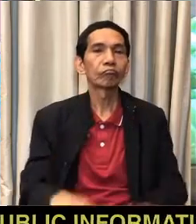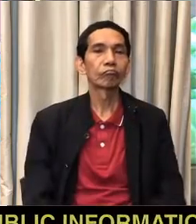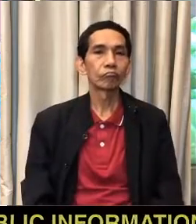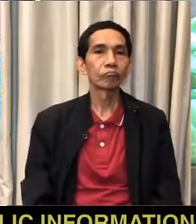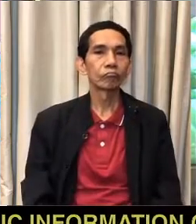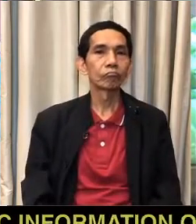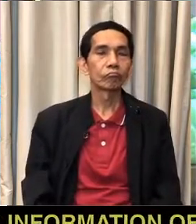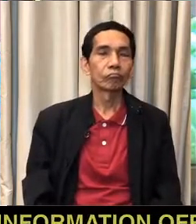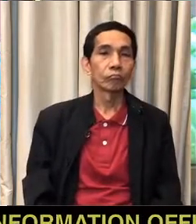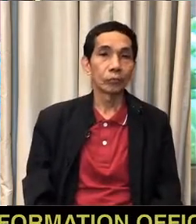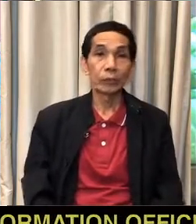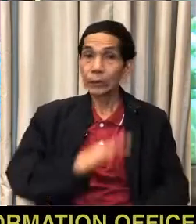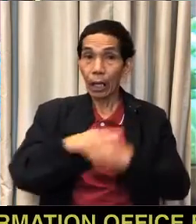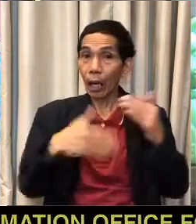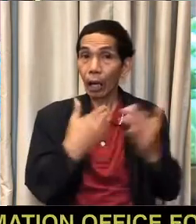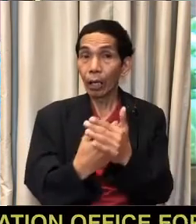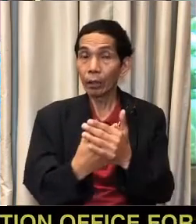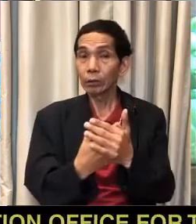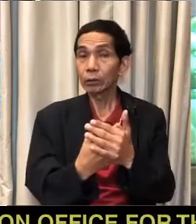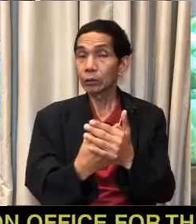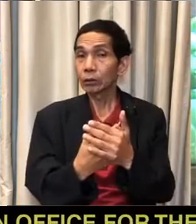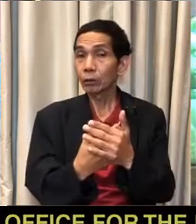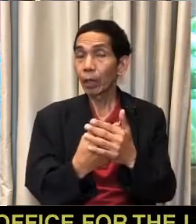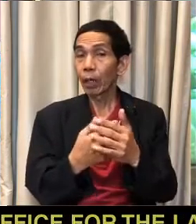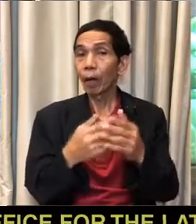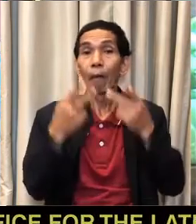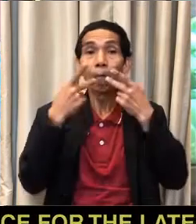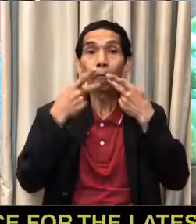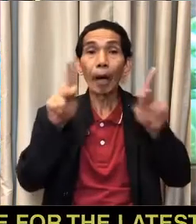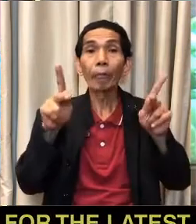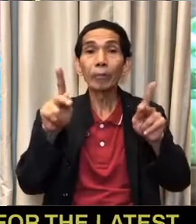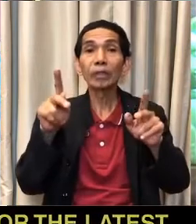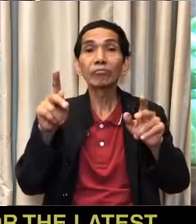estudyante. Sa lahat ng pampung... Ito po yung batas.